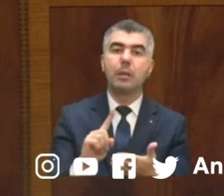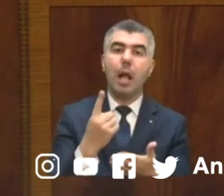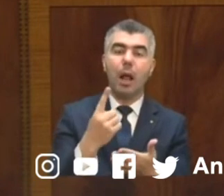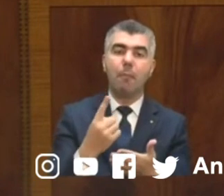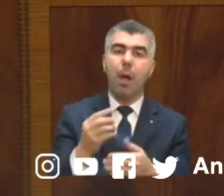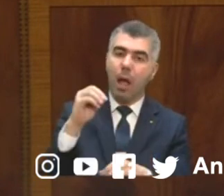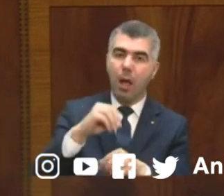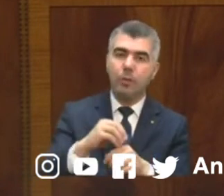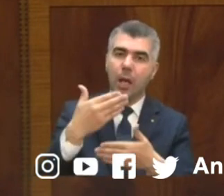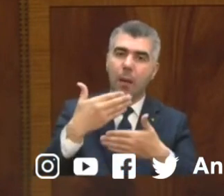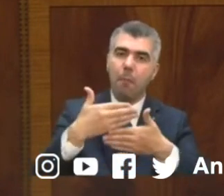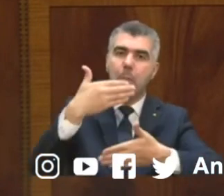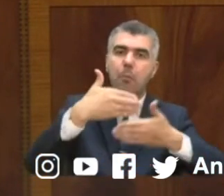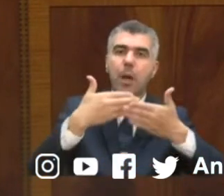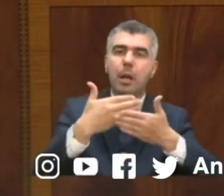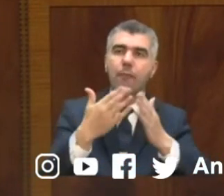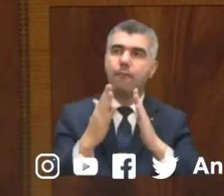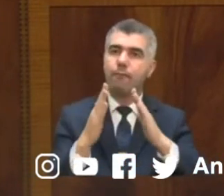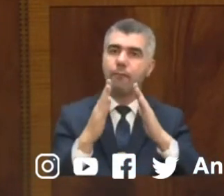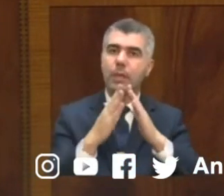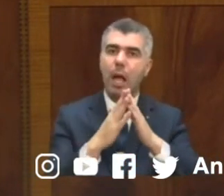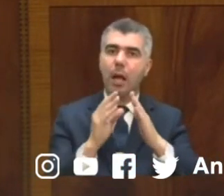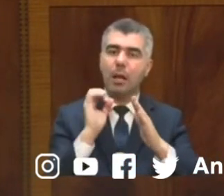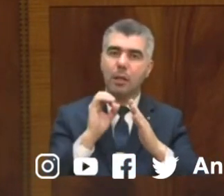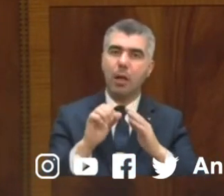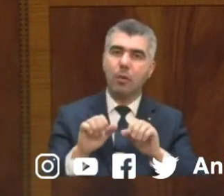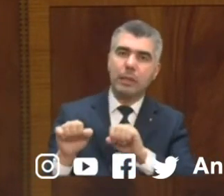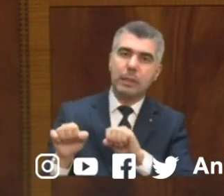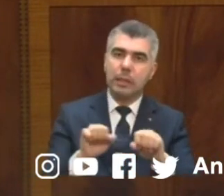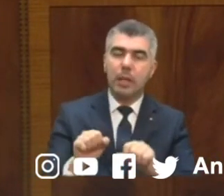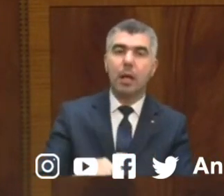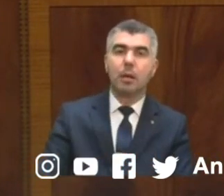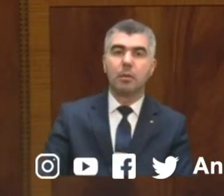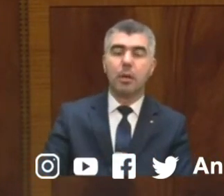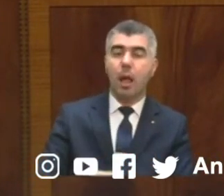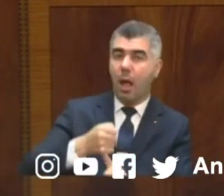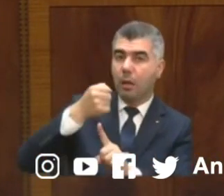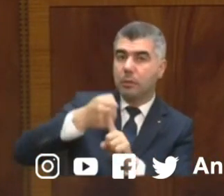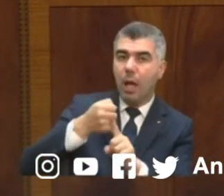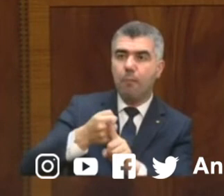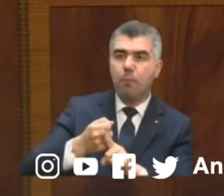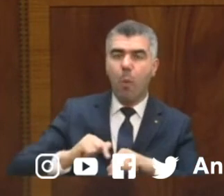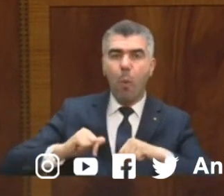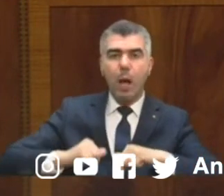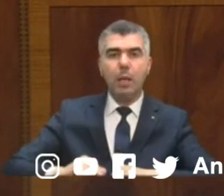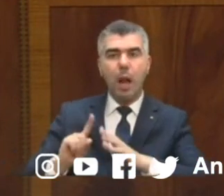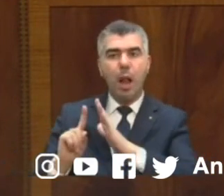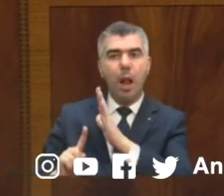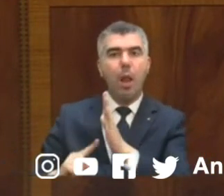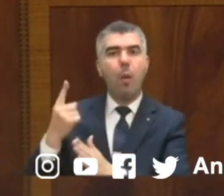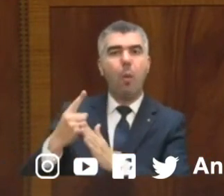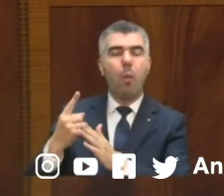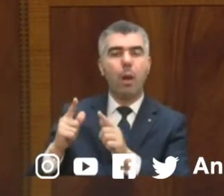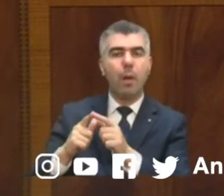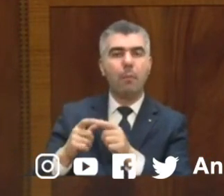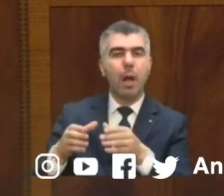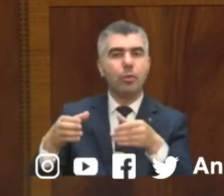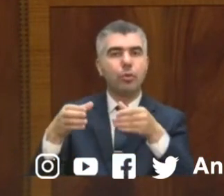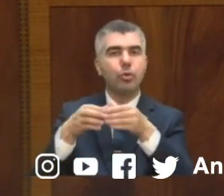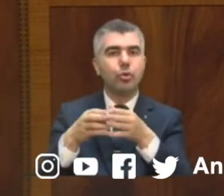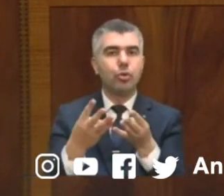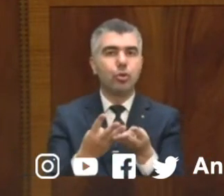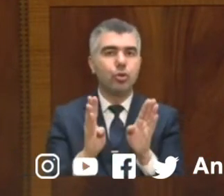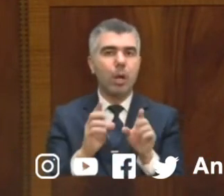البناء والتأهيل للمناطق المتضررة، وعملت الوزارة منذ البداية على خلق لجنة مركزية وأربعة لجان